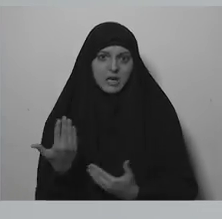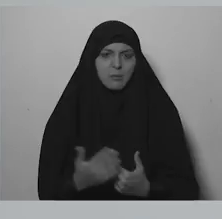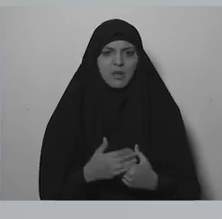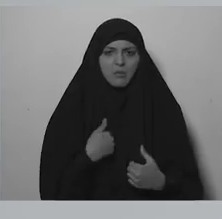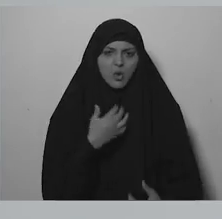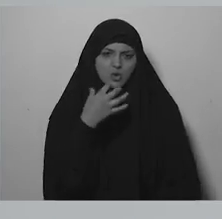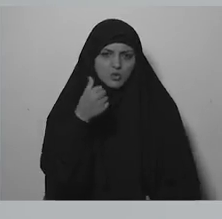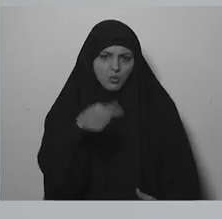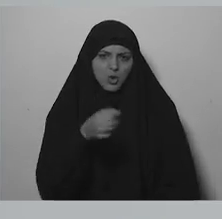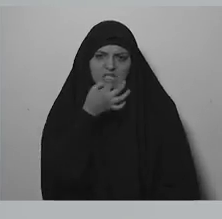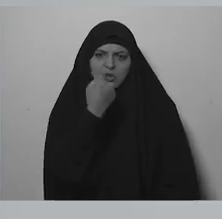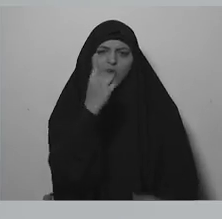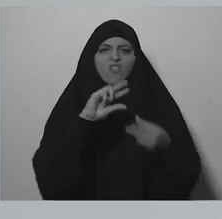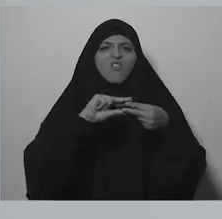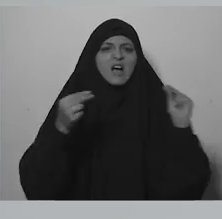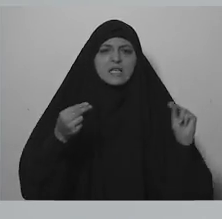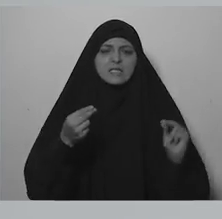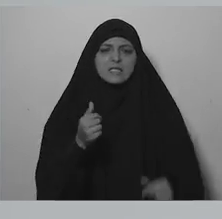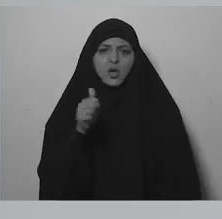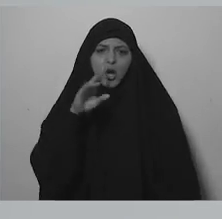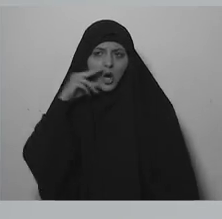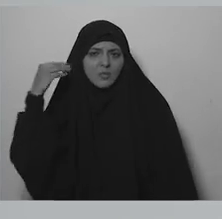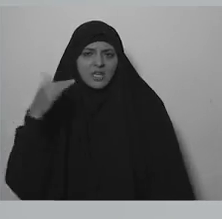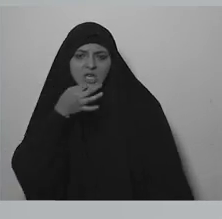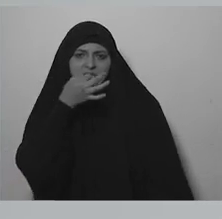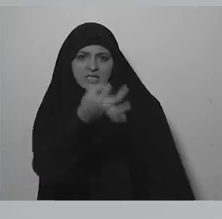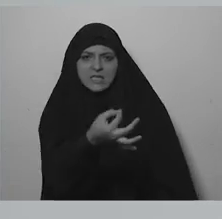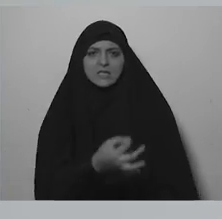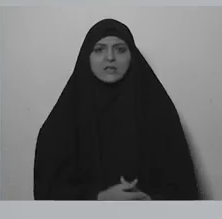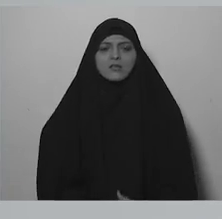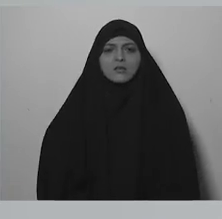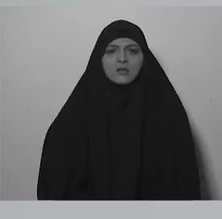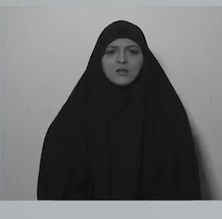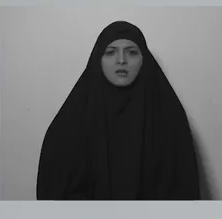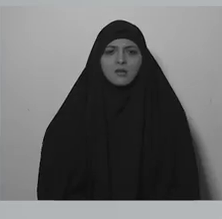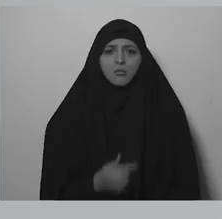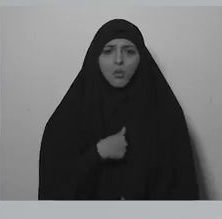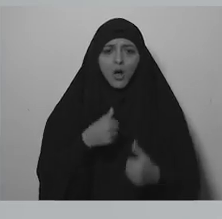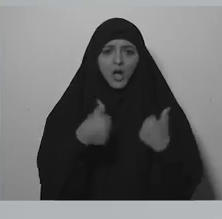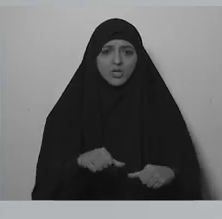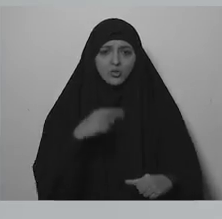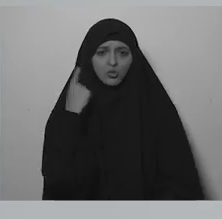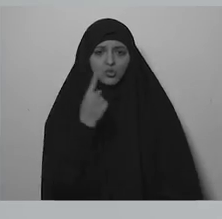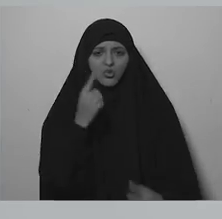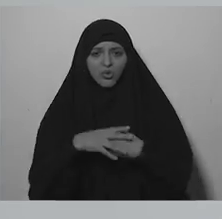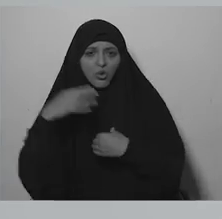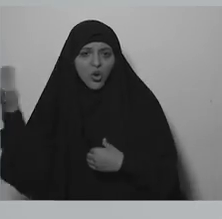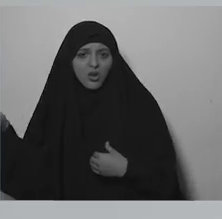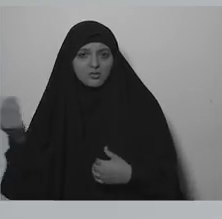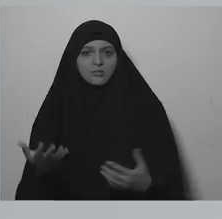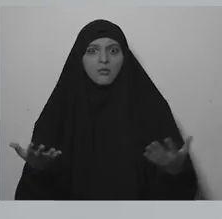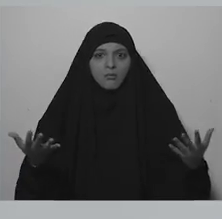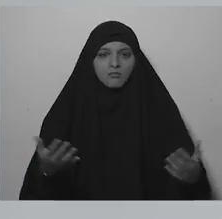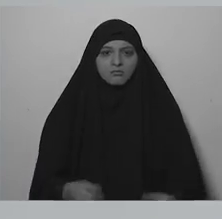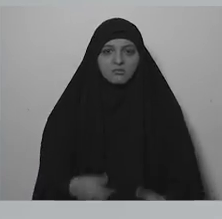personnes concernées, je peux le résumer en une phrase qui a été dite par l'un des interviewés. Je reste